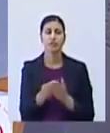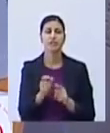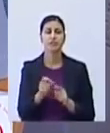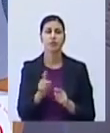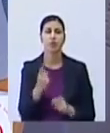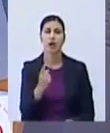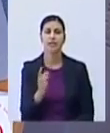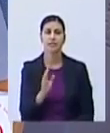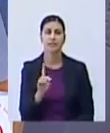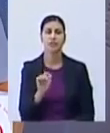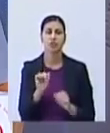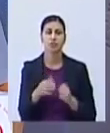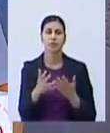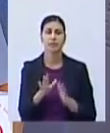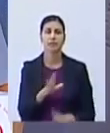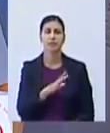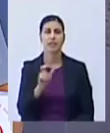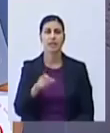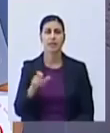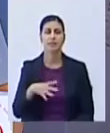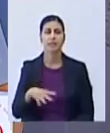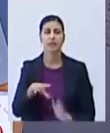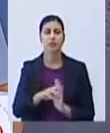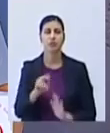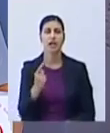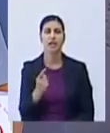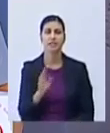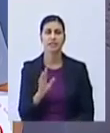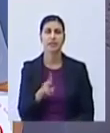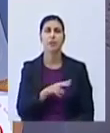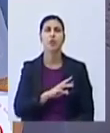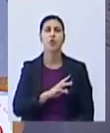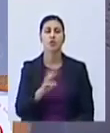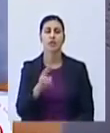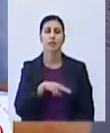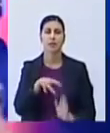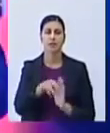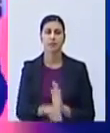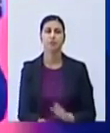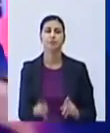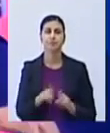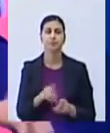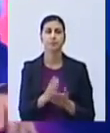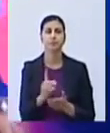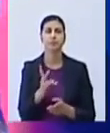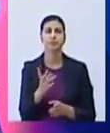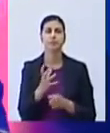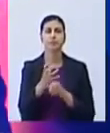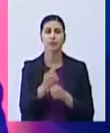რომ არც ერთ რაც შეიძლება მეტი მდიდარი ადამიანი საქართველოსში და არც ერთი მილიონერი პარლამენტში, ხო? ერთი ვერსია გაჩნდა ასეთიც, რომ უნდა